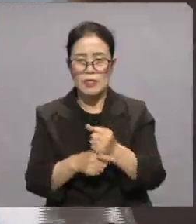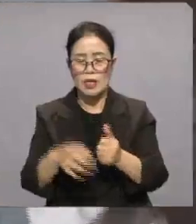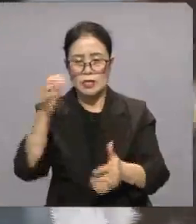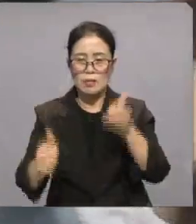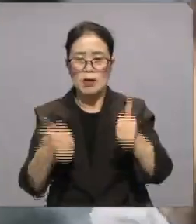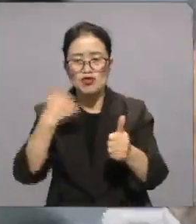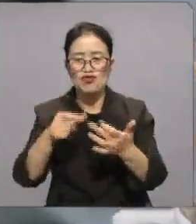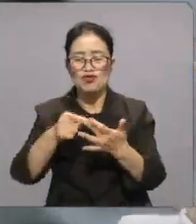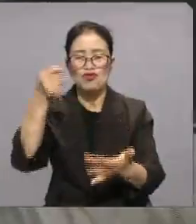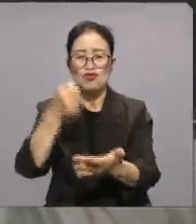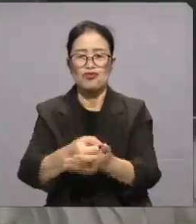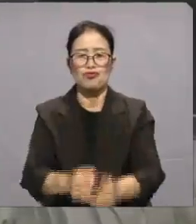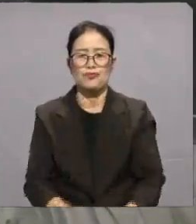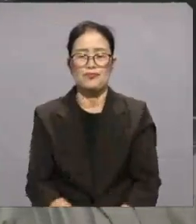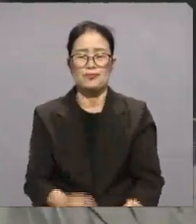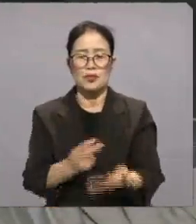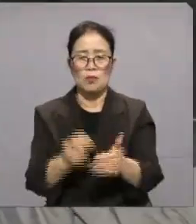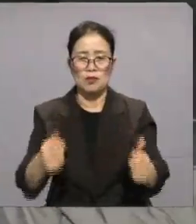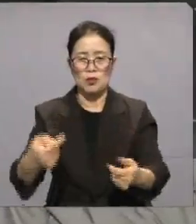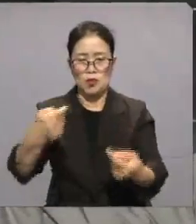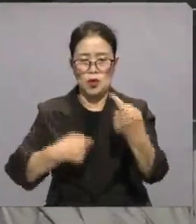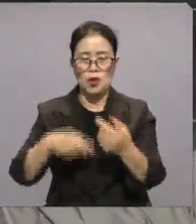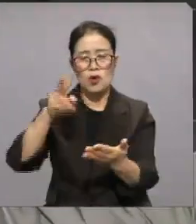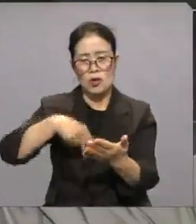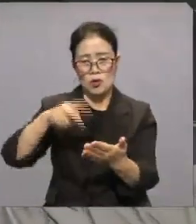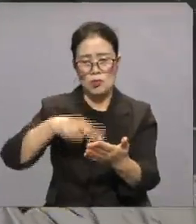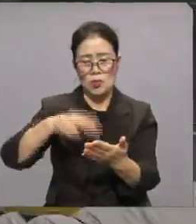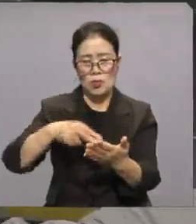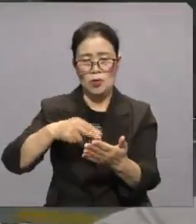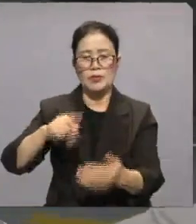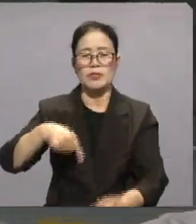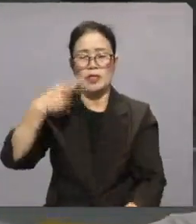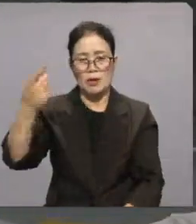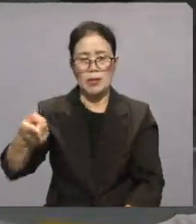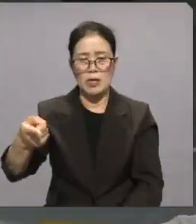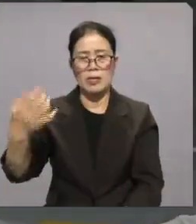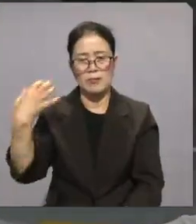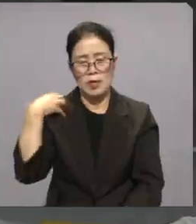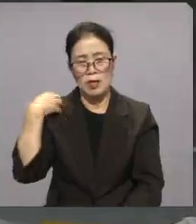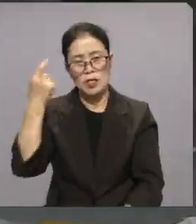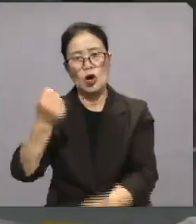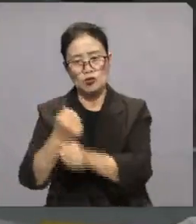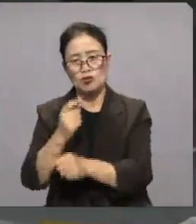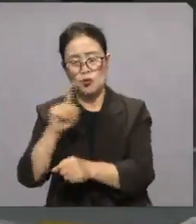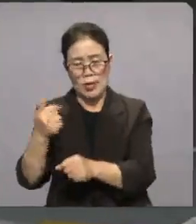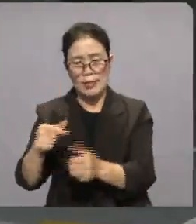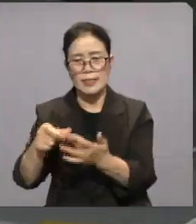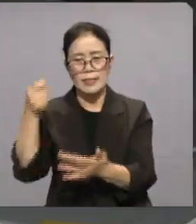지정했습니다. 헌법소원 청구서를 읽어본다. 그 다음에 담당할 연구관을